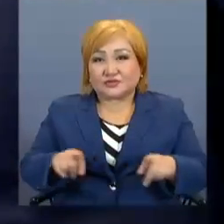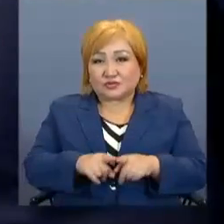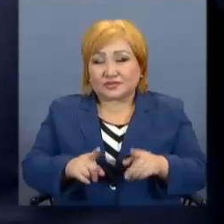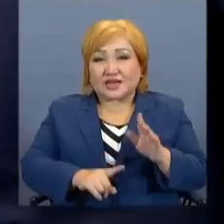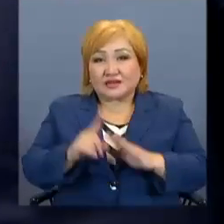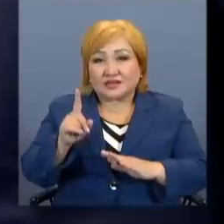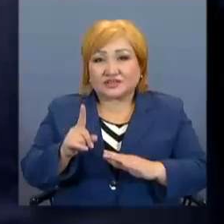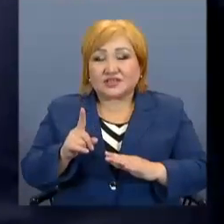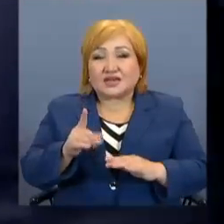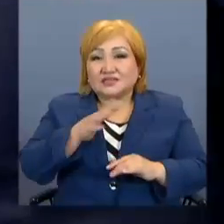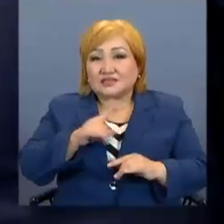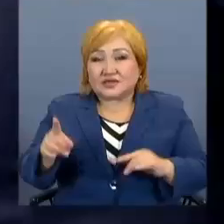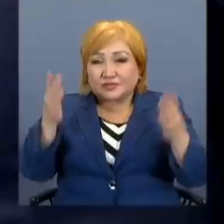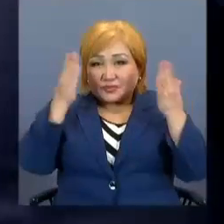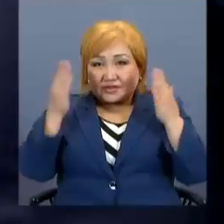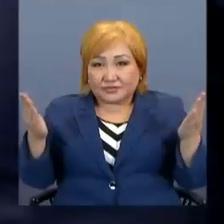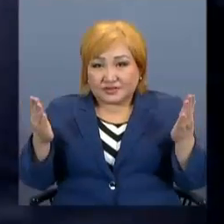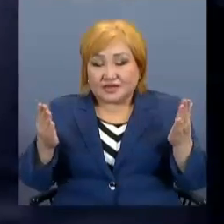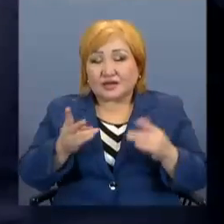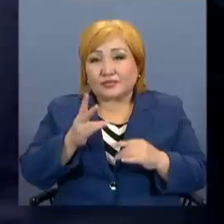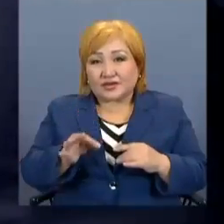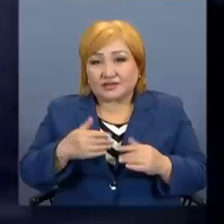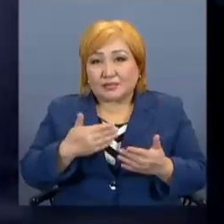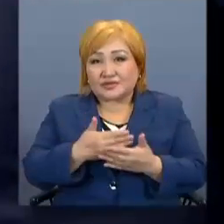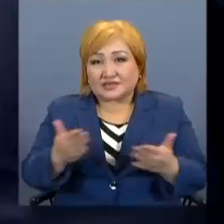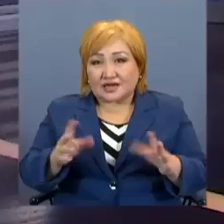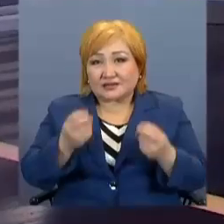білмегенмен, бізде арнайы